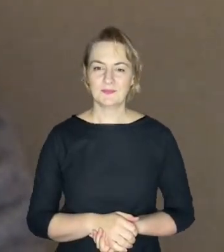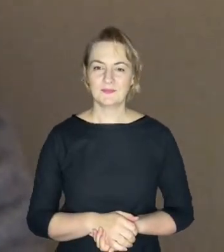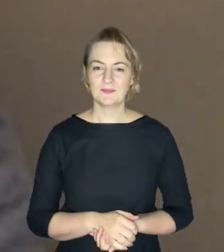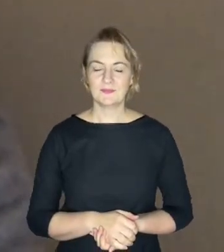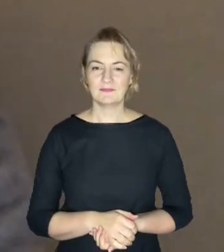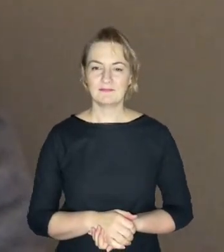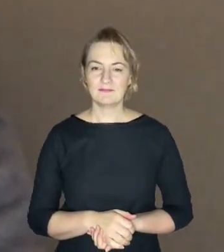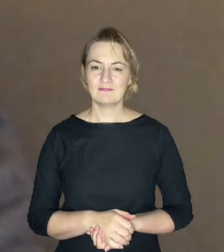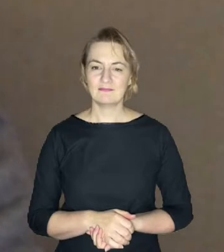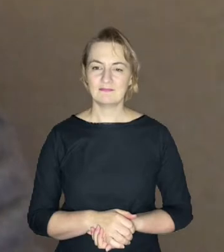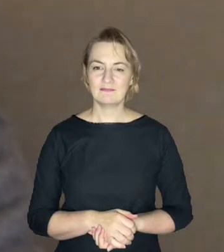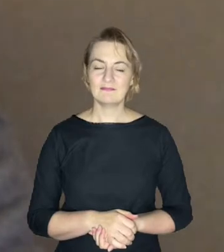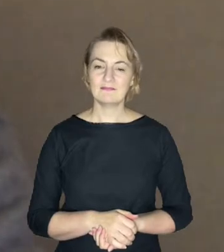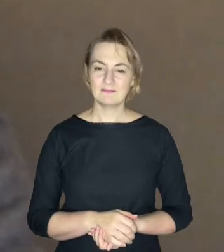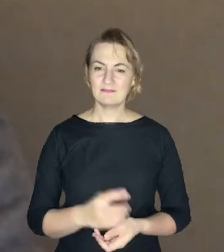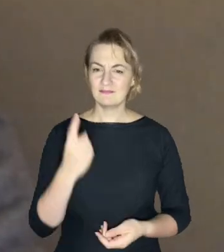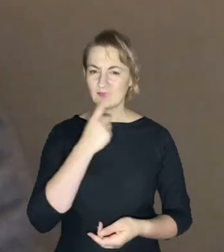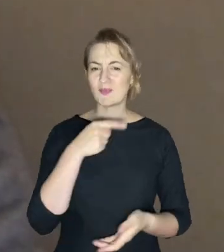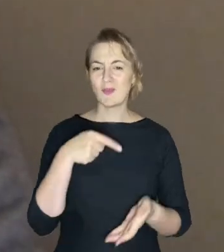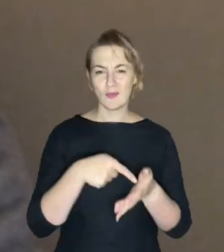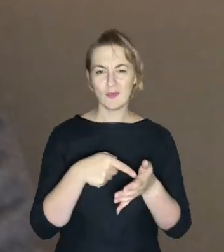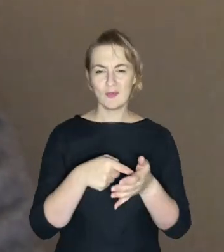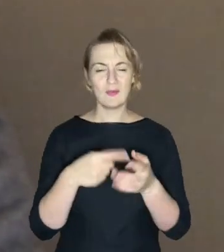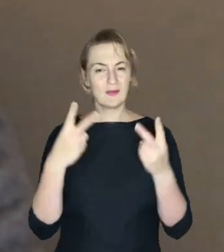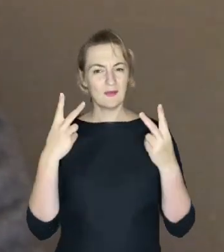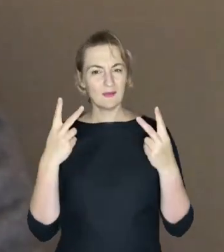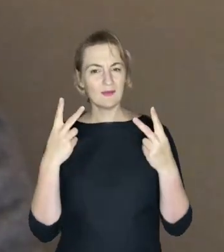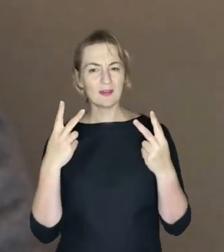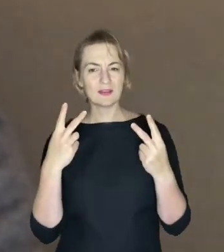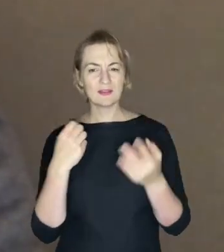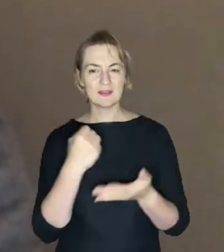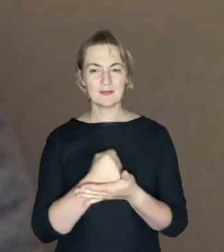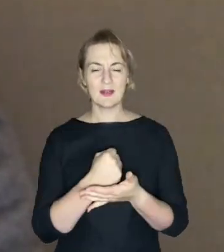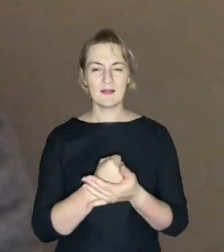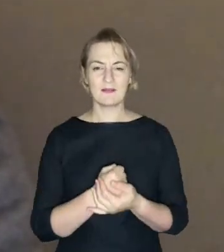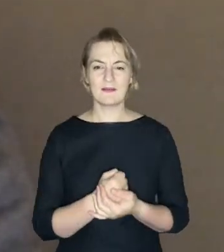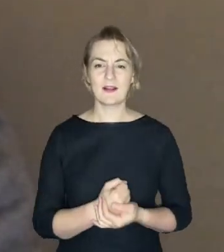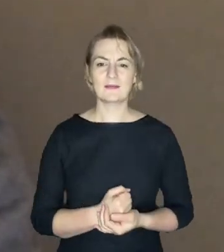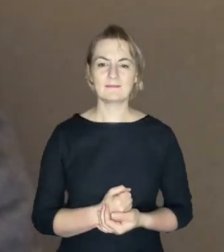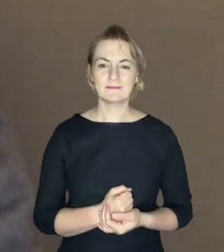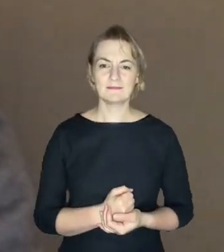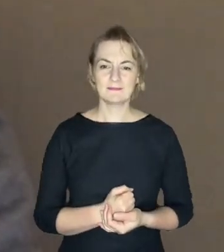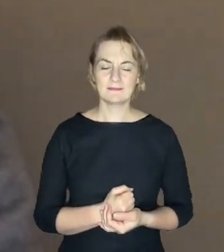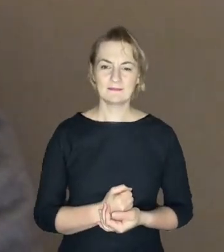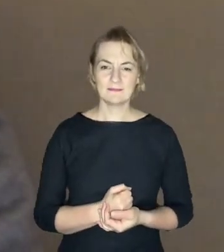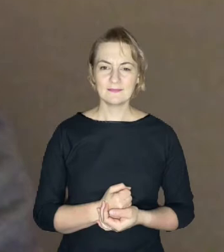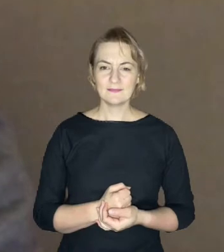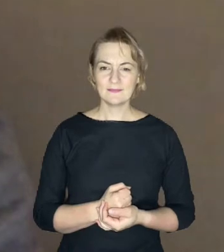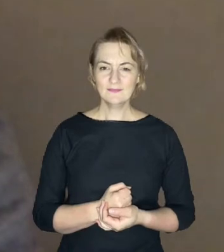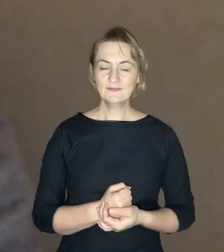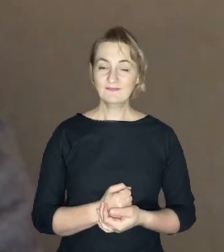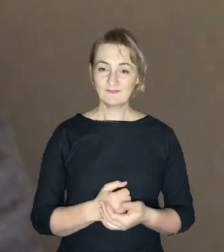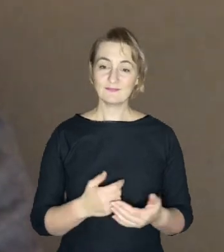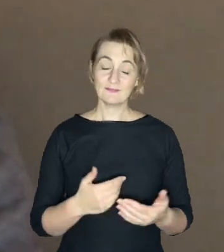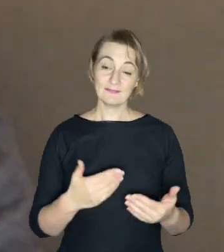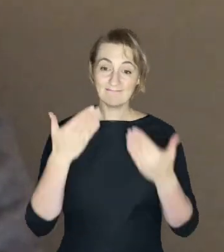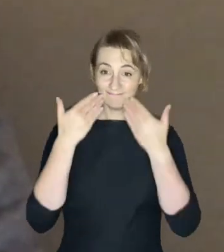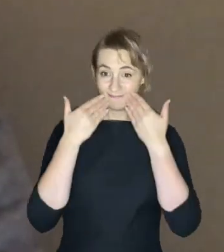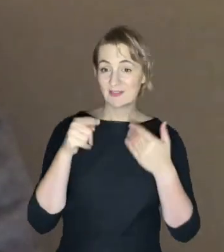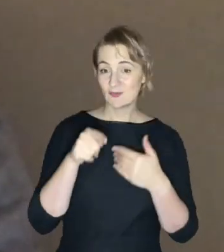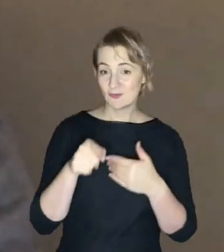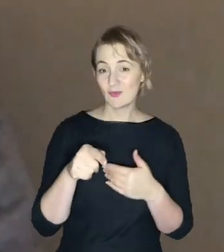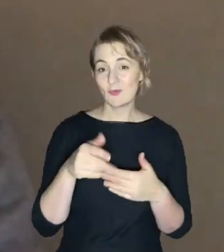tu jest no, pewien klucz do wyjścia z tej